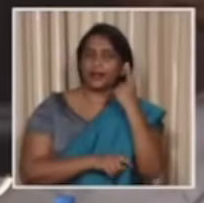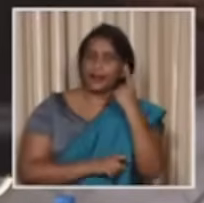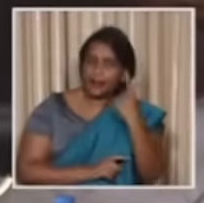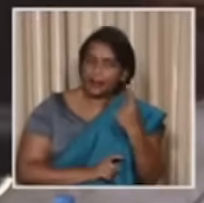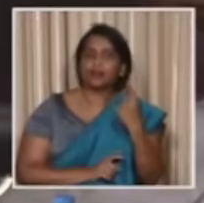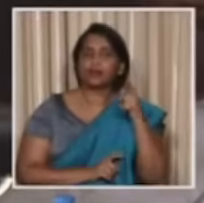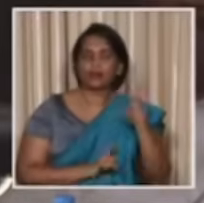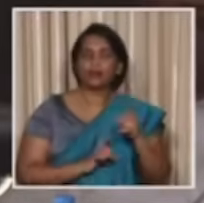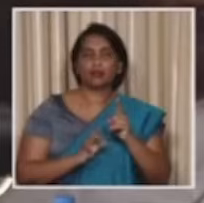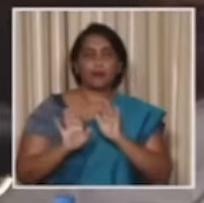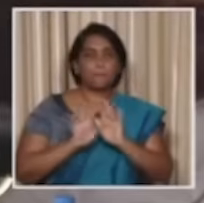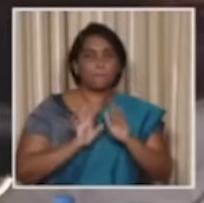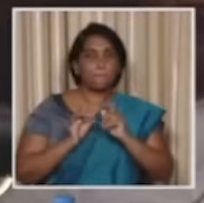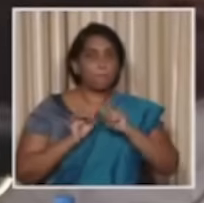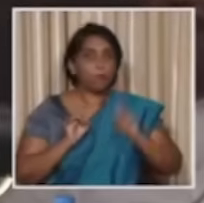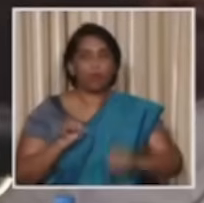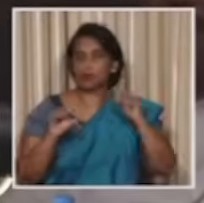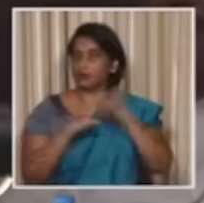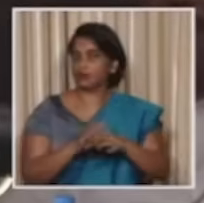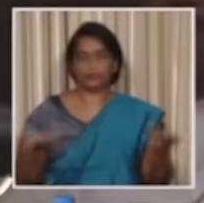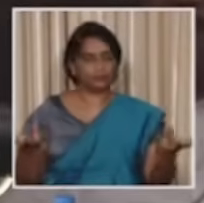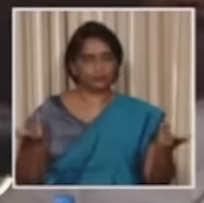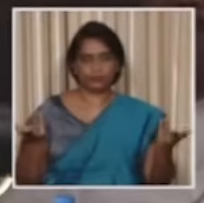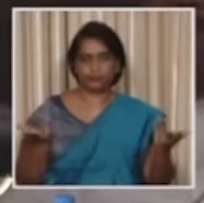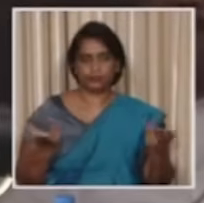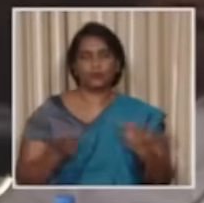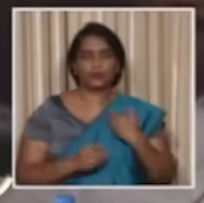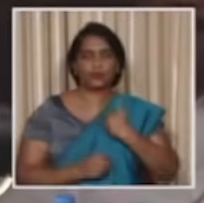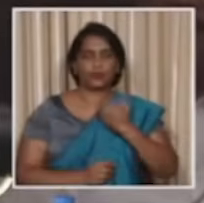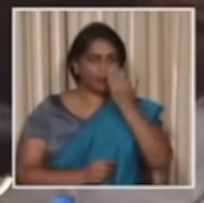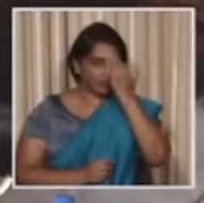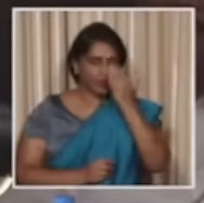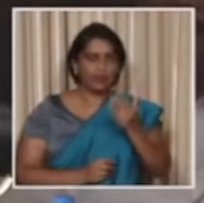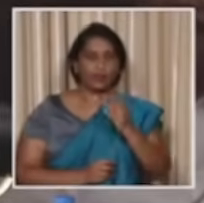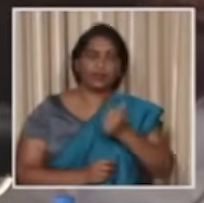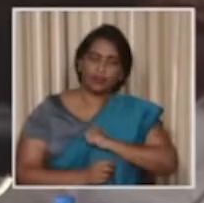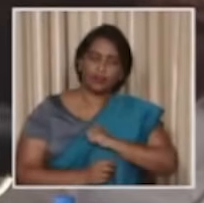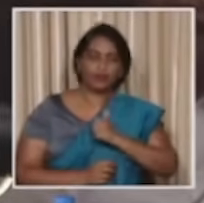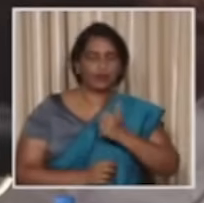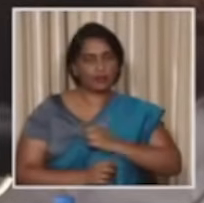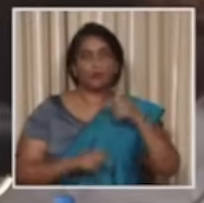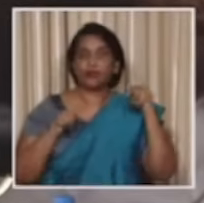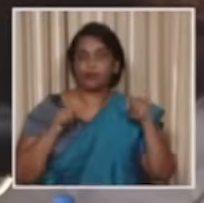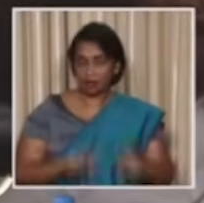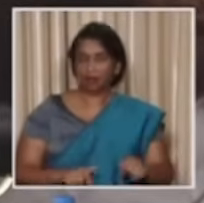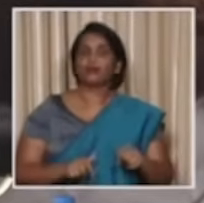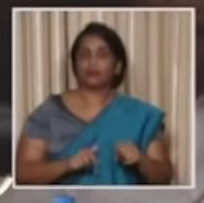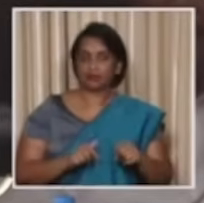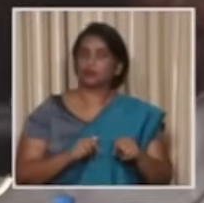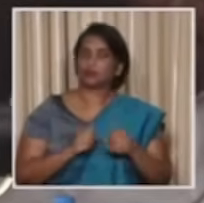එක්කෙනෙක්වත් මේ පාලන මණ්ඩලයවත් නැහැ. හරි කරුණා මේ මේ කැමති උනත් නැති උනත් අද මේක කරන්න